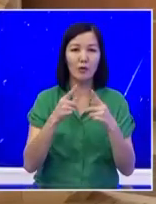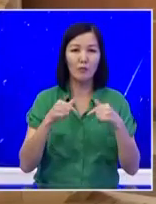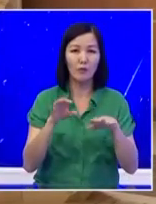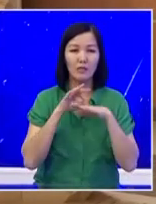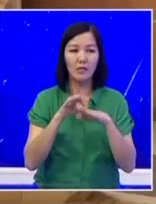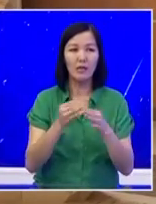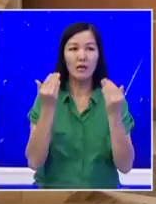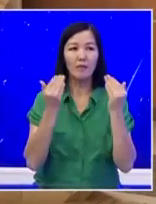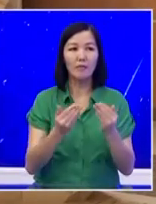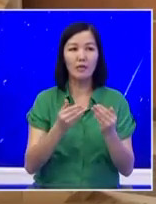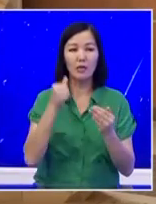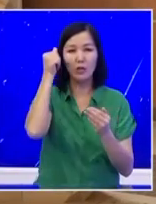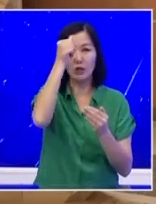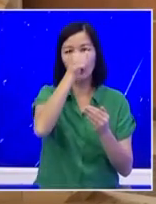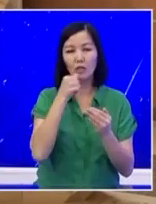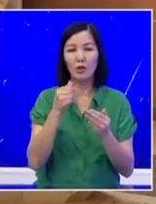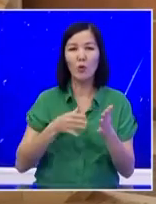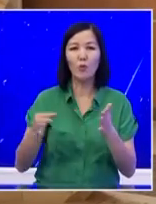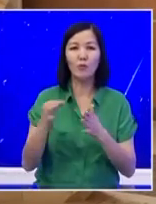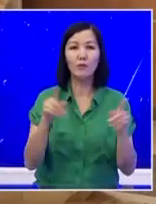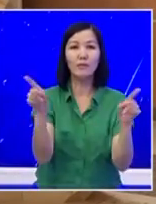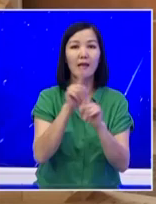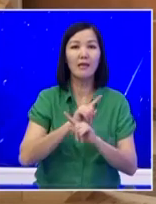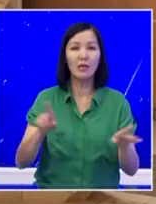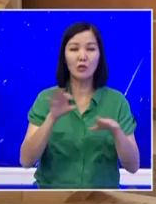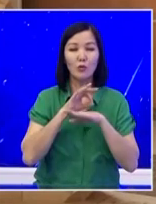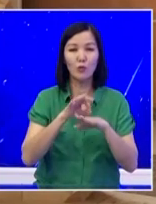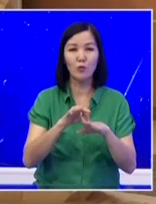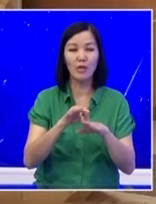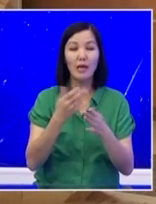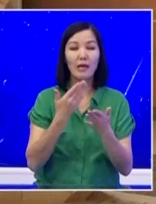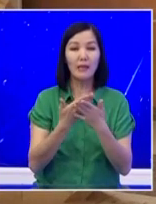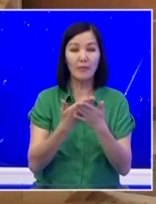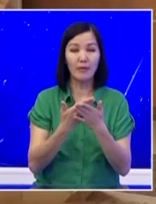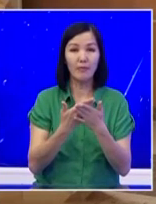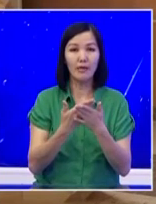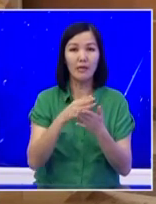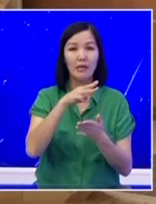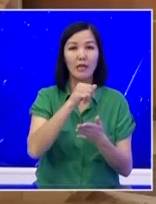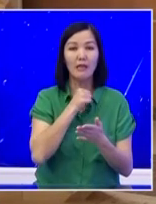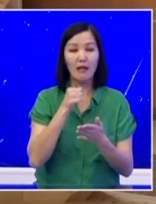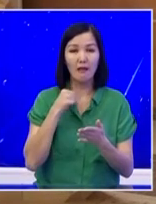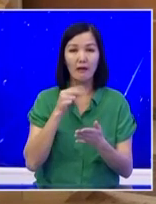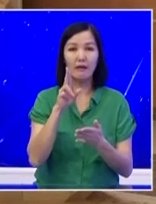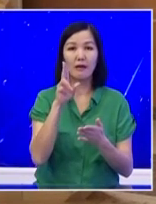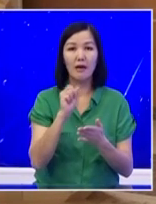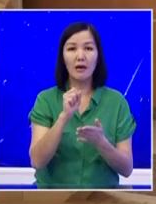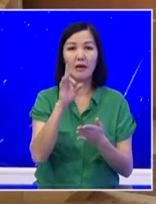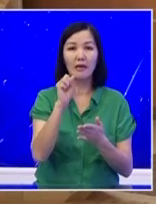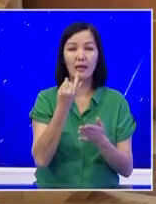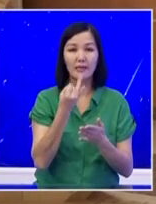Биылғы жылы рәміздер күні облысымызда ерекше өтілуде. Атап өтсек, Талғар, Қарасай,